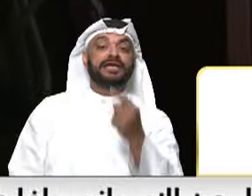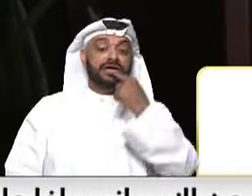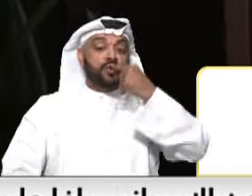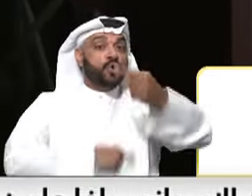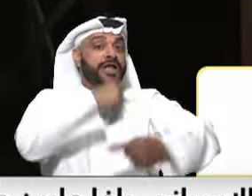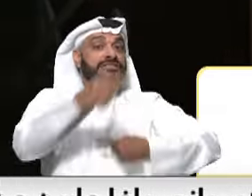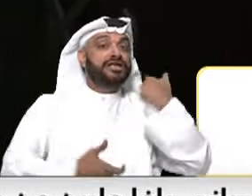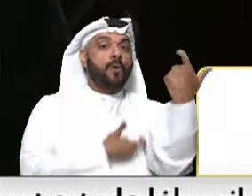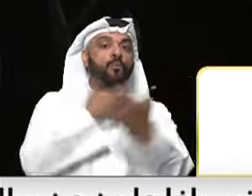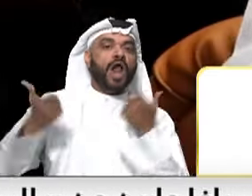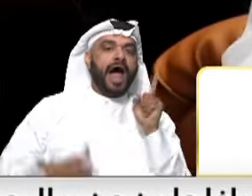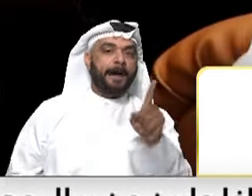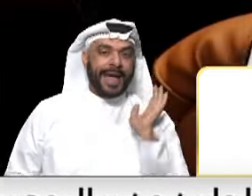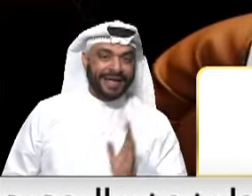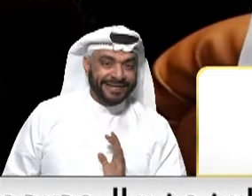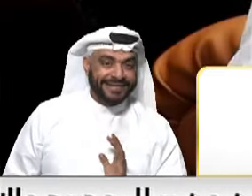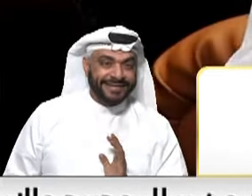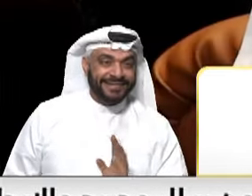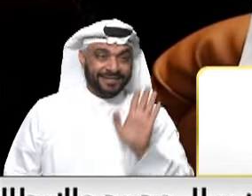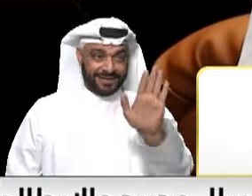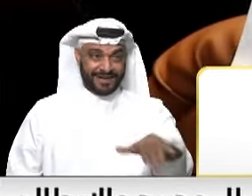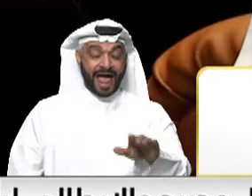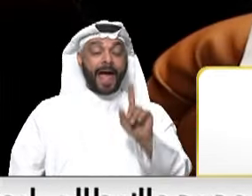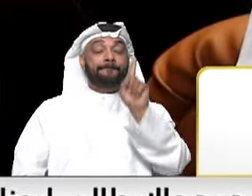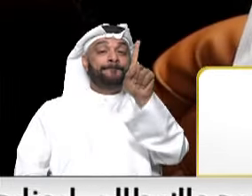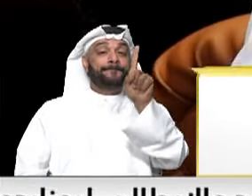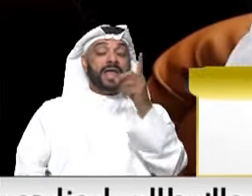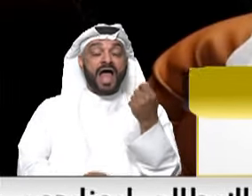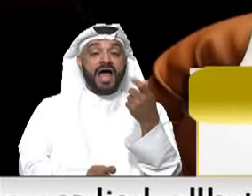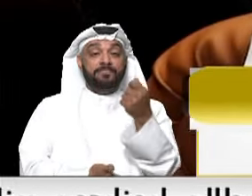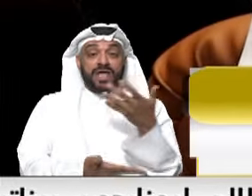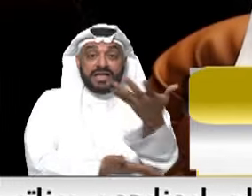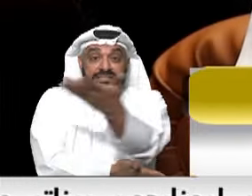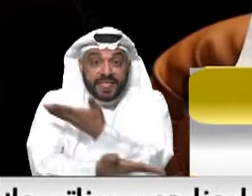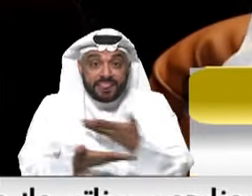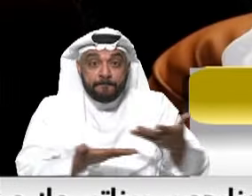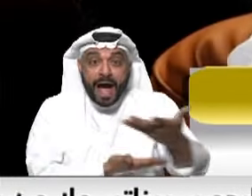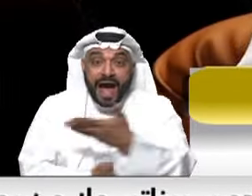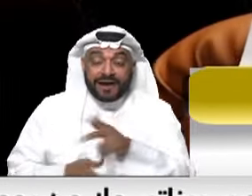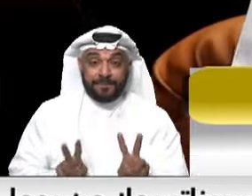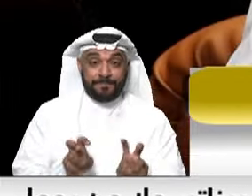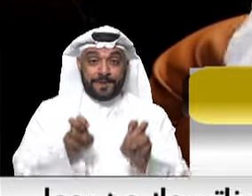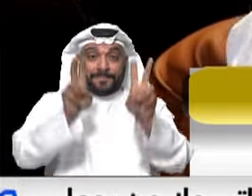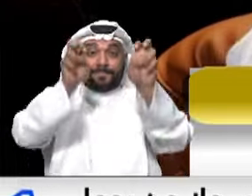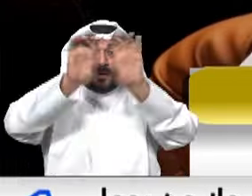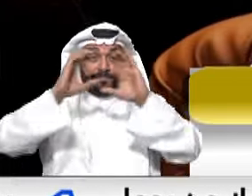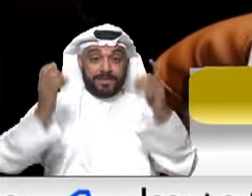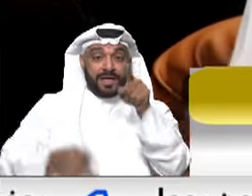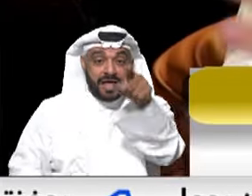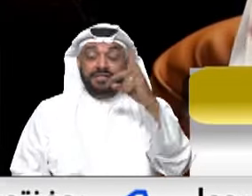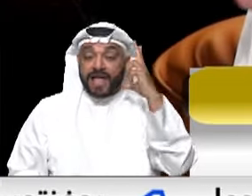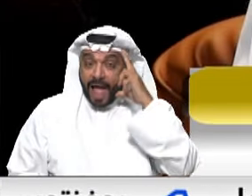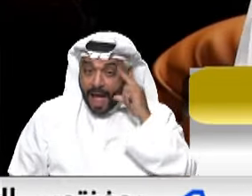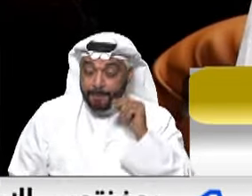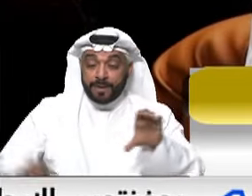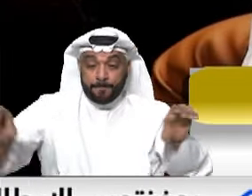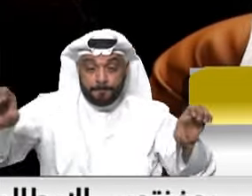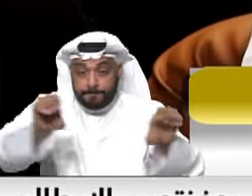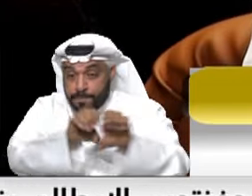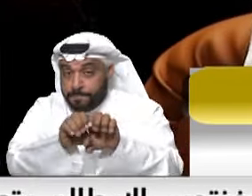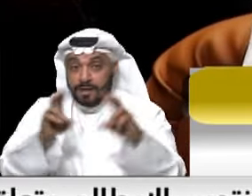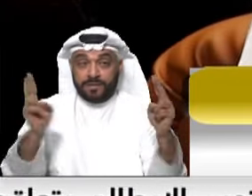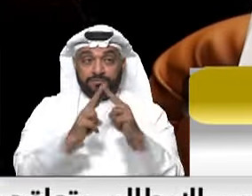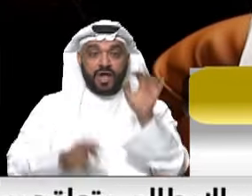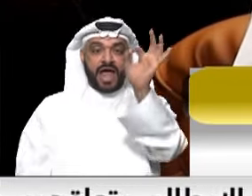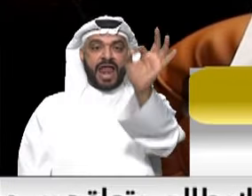الاستثماري بشكل خاص. العقار الاستثماري لك عشان توصل كهربتك وعساس يكون العقار خالص 100% عندك لازم